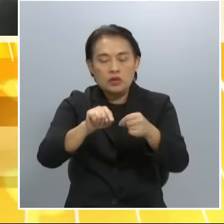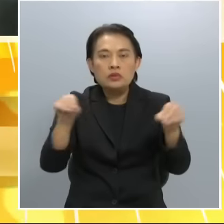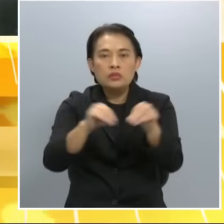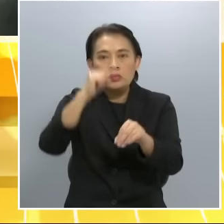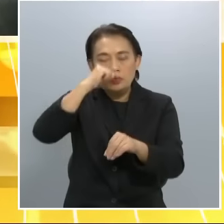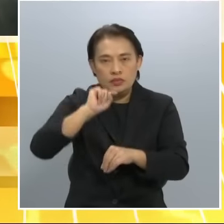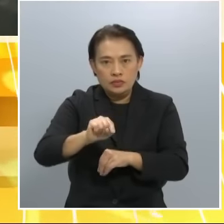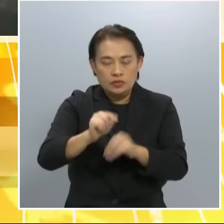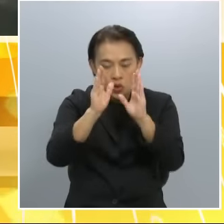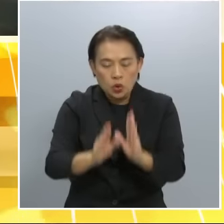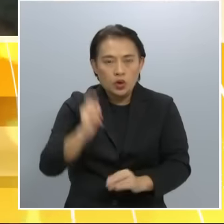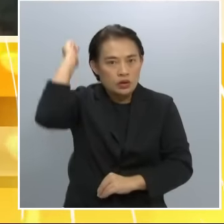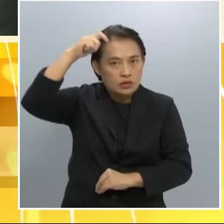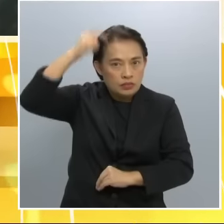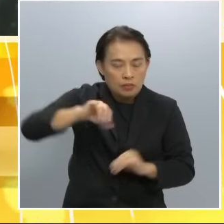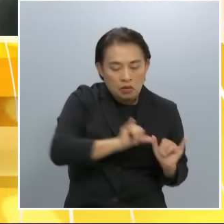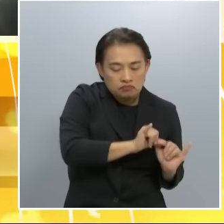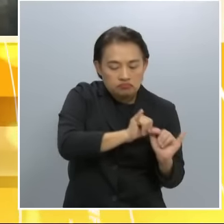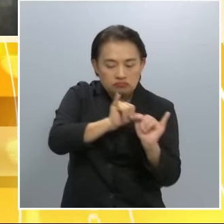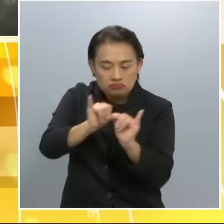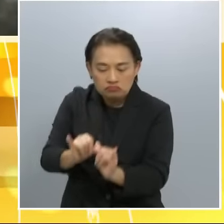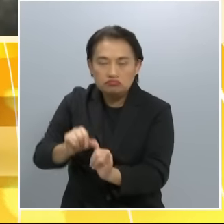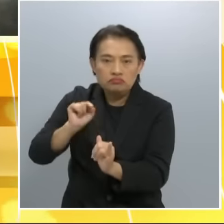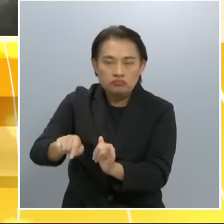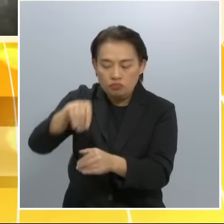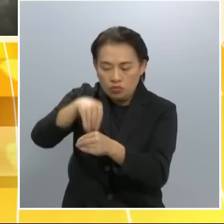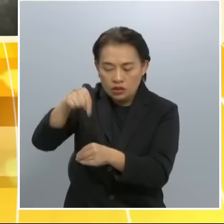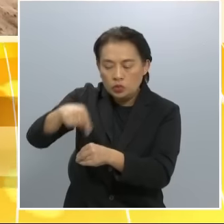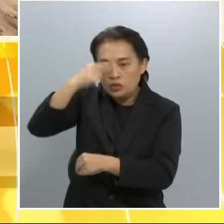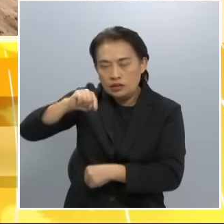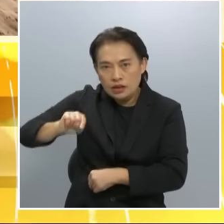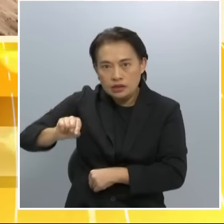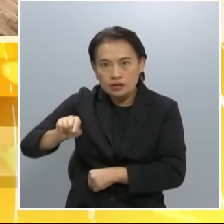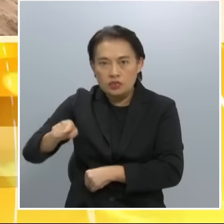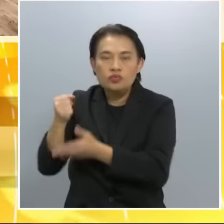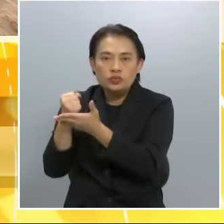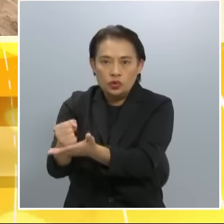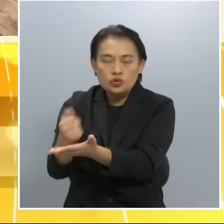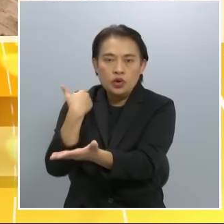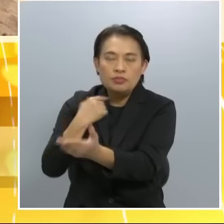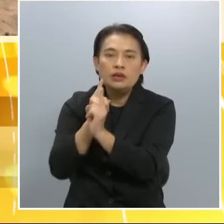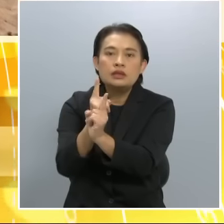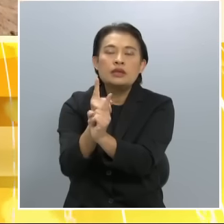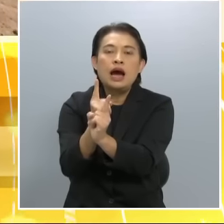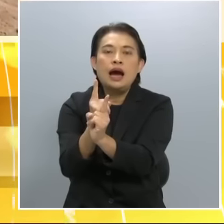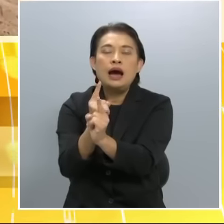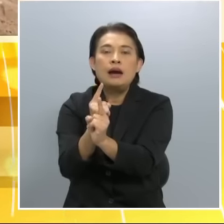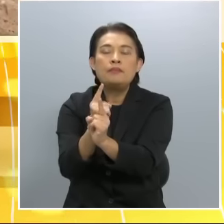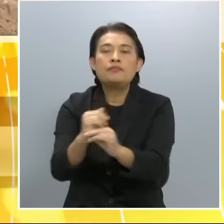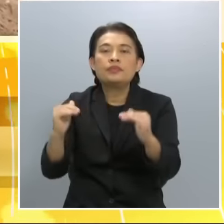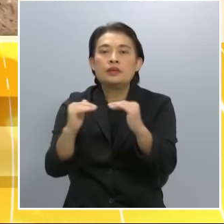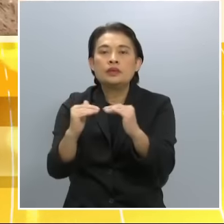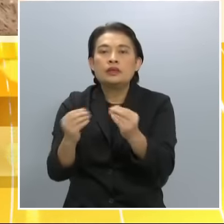มีผู้ลี้ภัยหรือหนีภัยการสู้รบเข้ามาในประเทศซึ่งเราก็ให้ความช่วยเหลือตามหลักมนุษยธรรมที่ต้องดูแลทั้งสองฝ่